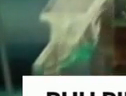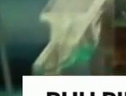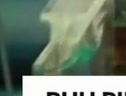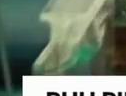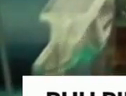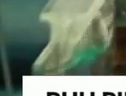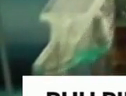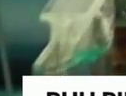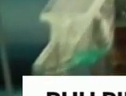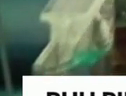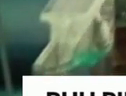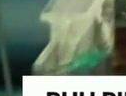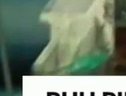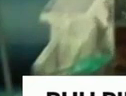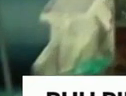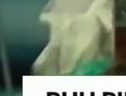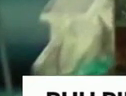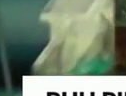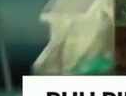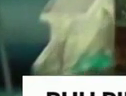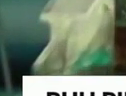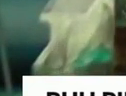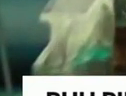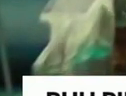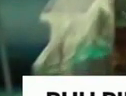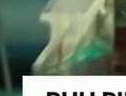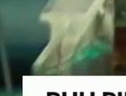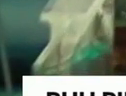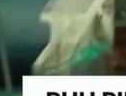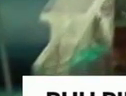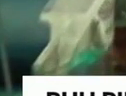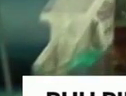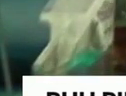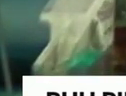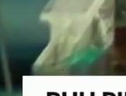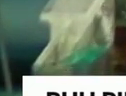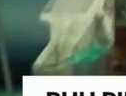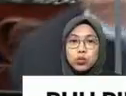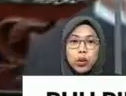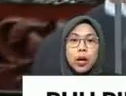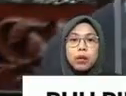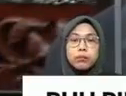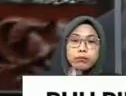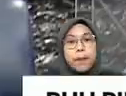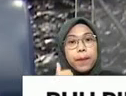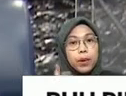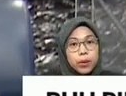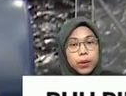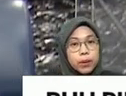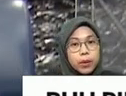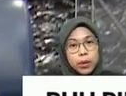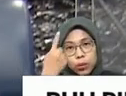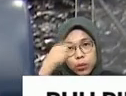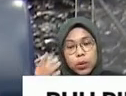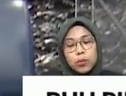undang-undang berkaitan anti lompati dan menghangatkan tempo Jakarta Perdana Menteri kepada dua penggal Yusra sarana